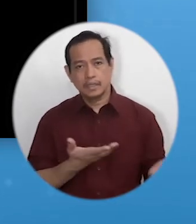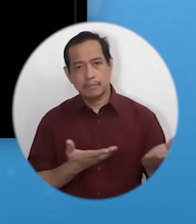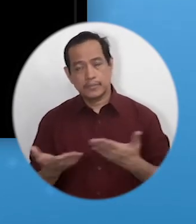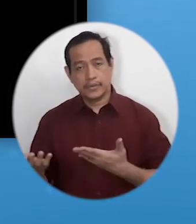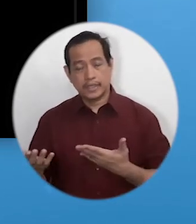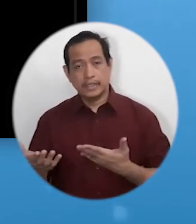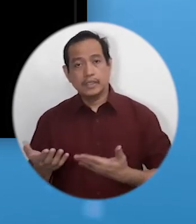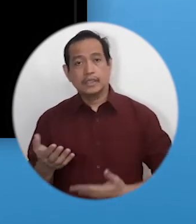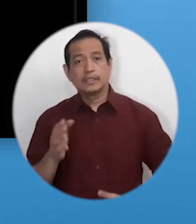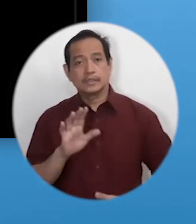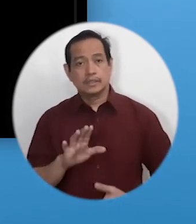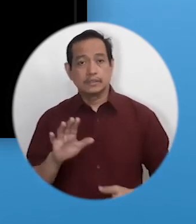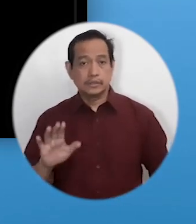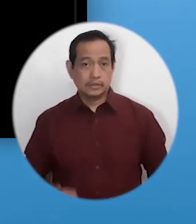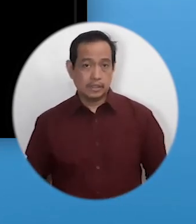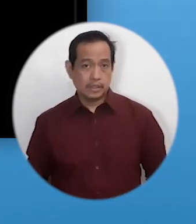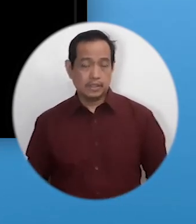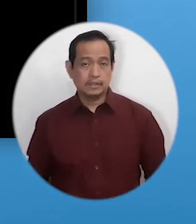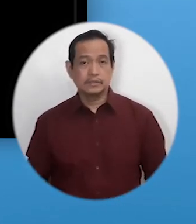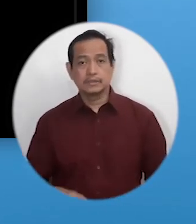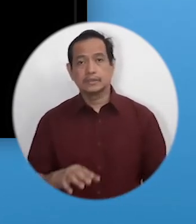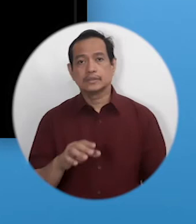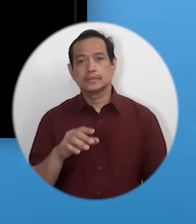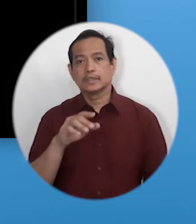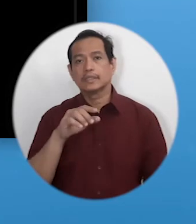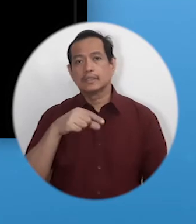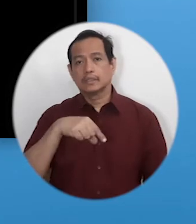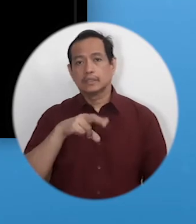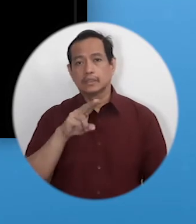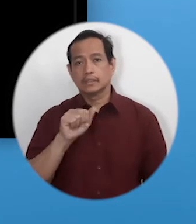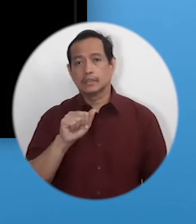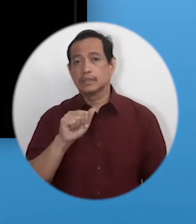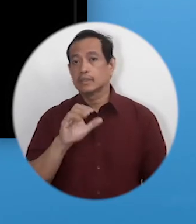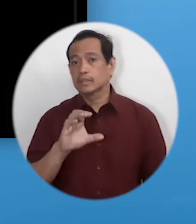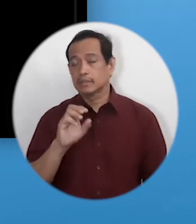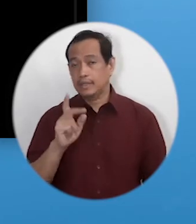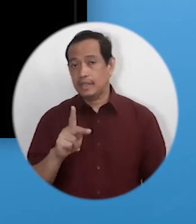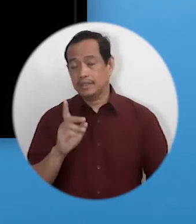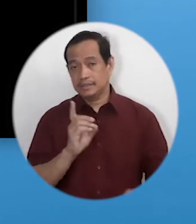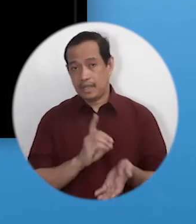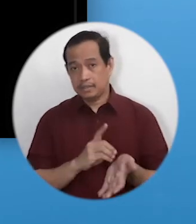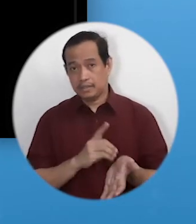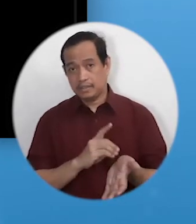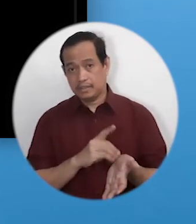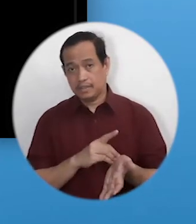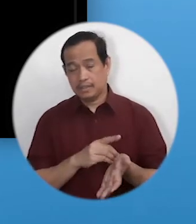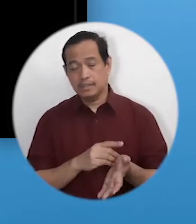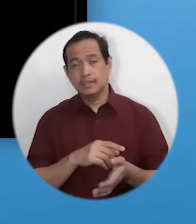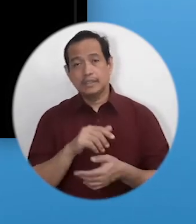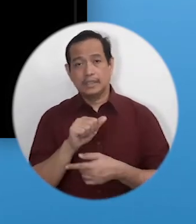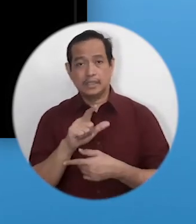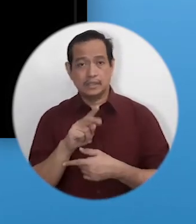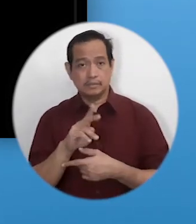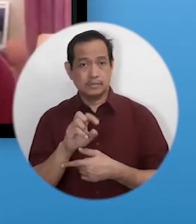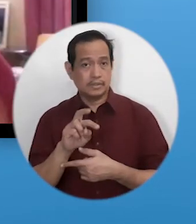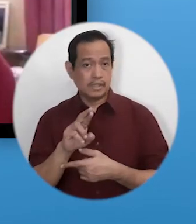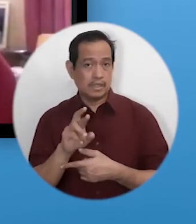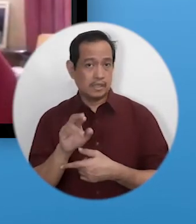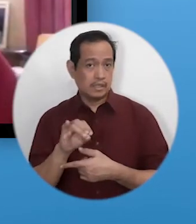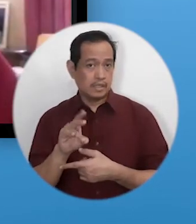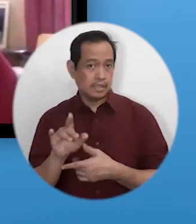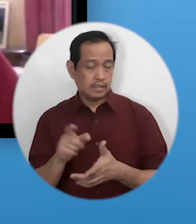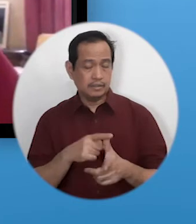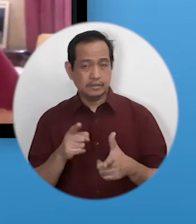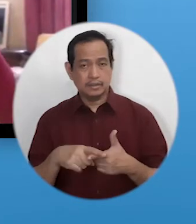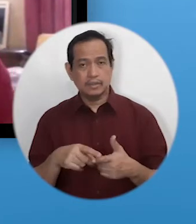nila, they bring their child sa albularyo. Pinapagamot doon hanggang napansin